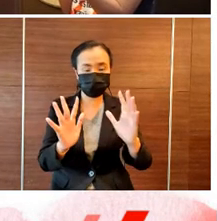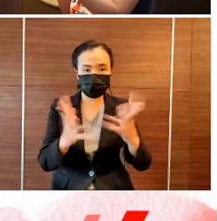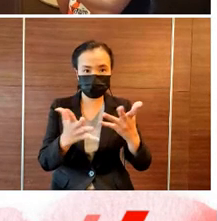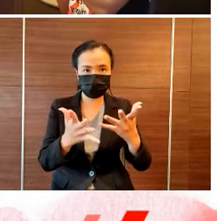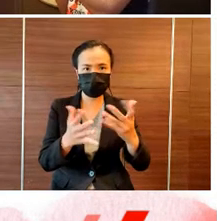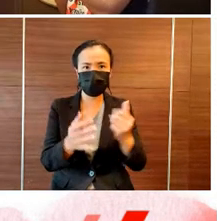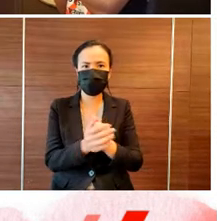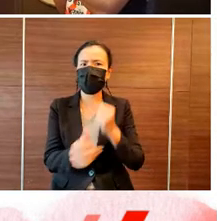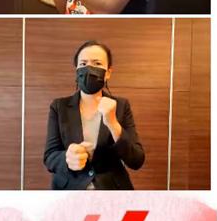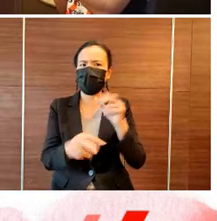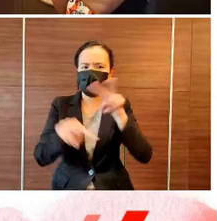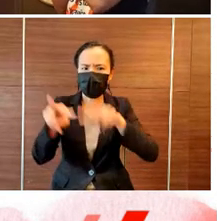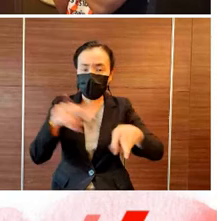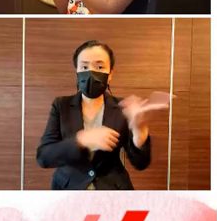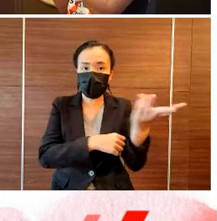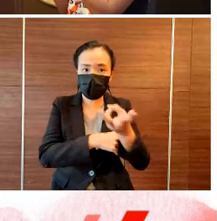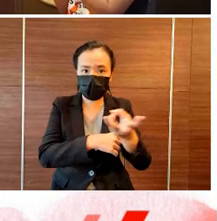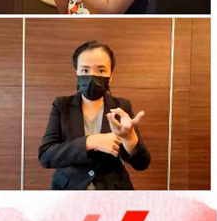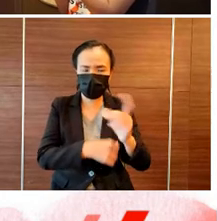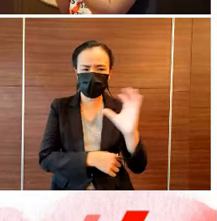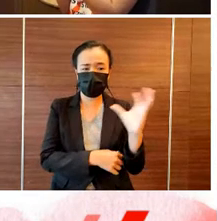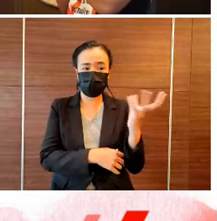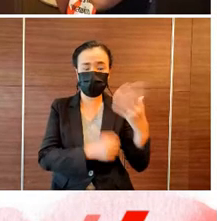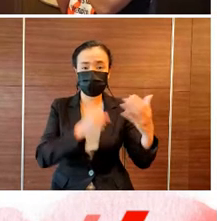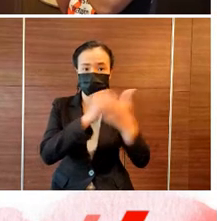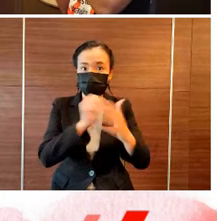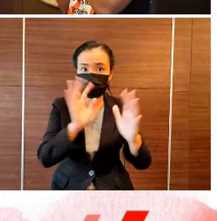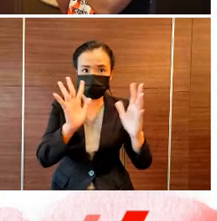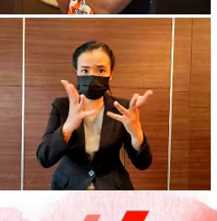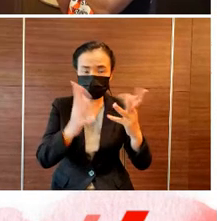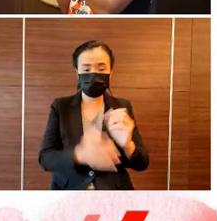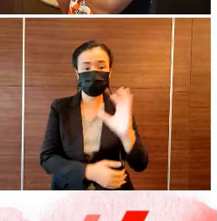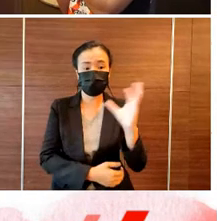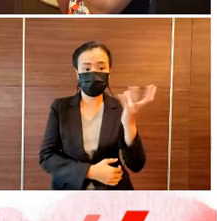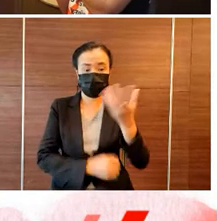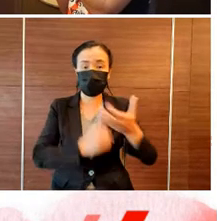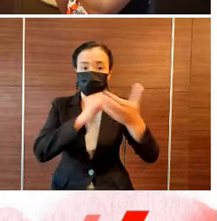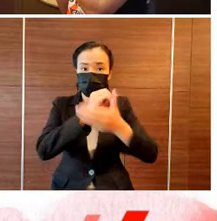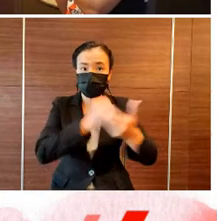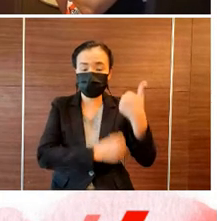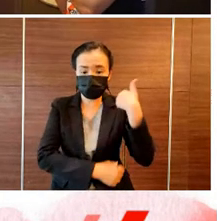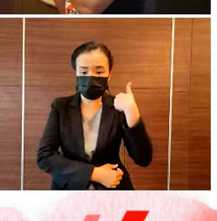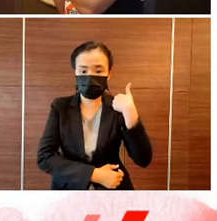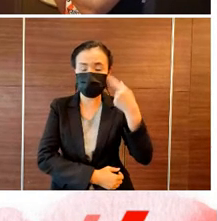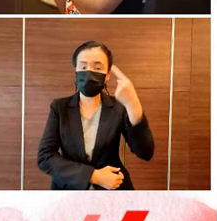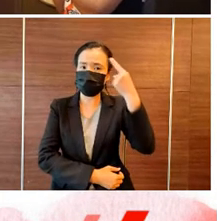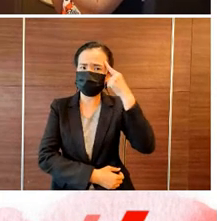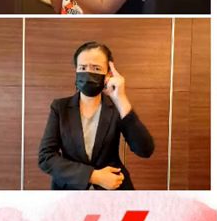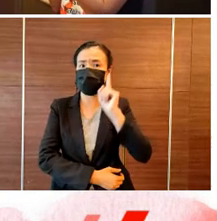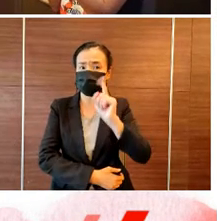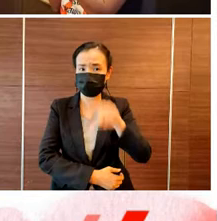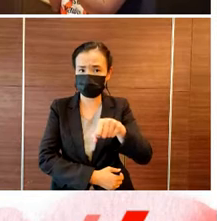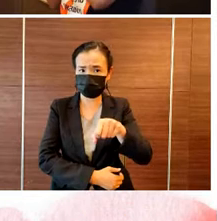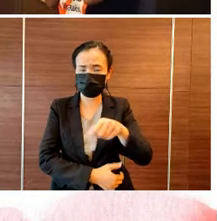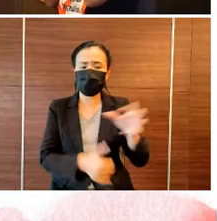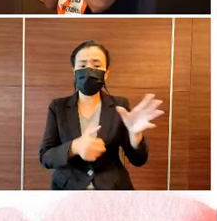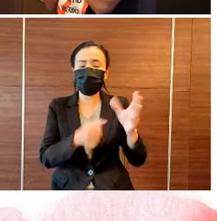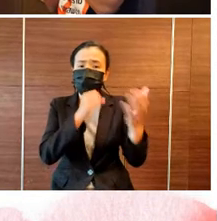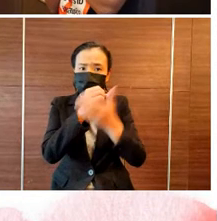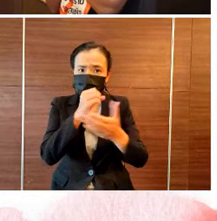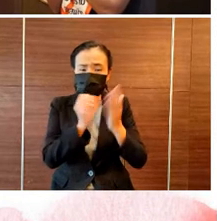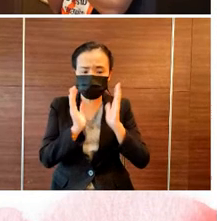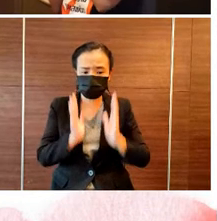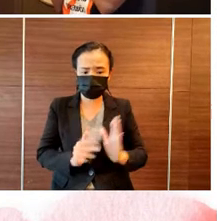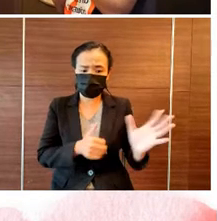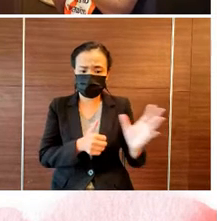ติดได้เท่านั้นเราไม่สามารถจะทำให้โลกนี้ไม่มียาเสพติดได้งั้นถ้าโลกนี้ยังมียาเสพติด คุณปฏิเสธไม่ได้หรอกค่ะว่าจะมีผู้ใช้ยาเสพติดในหลากห